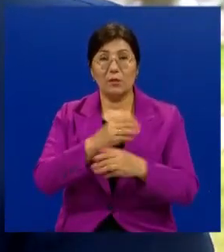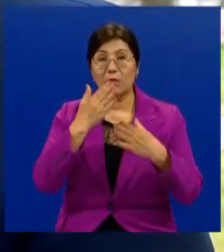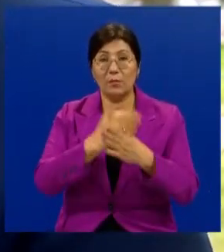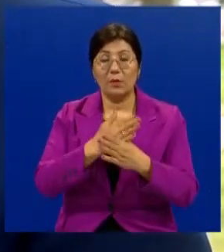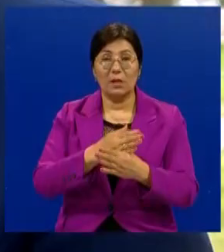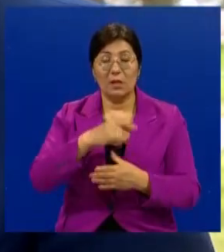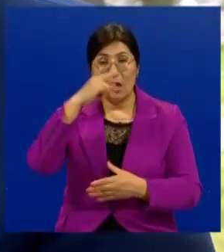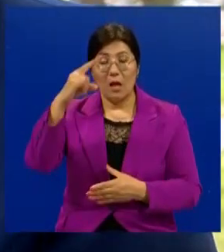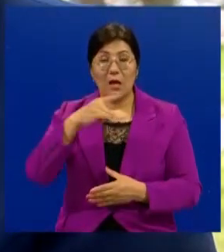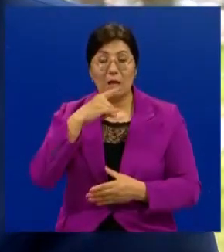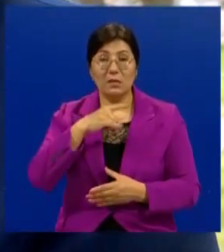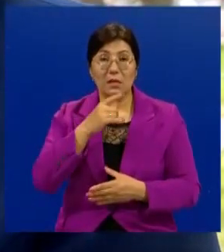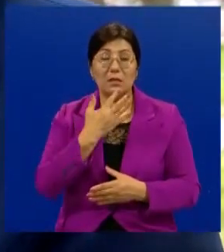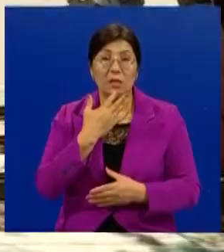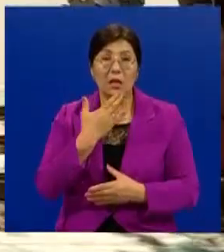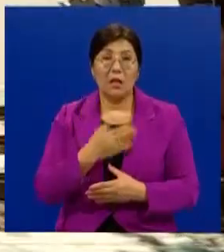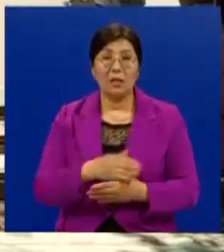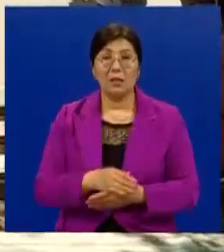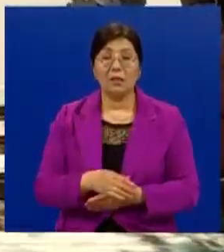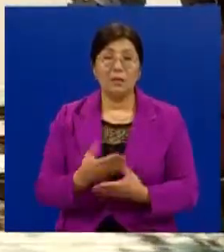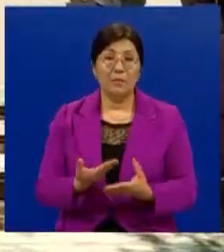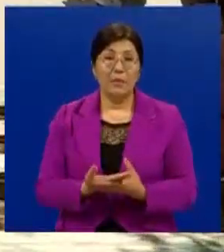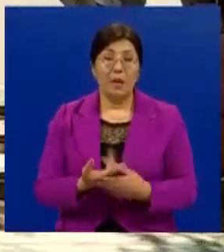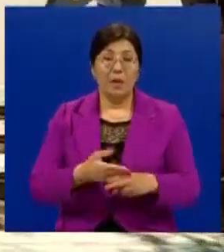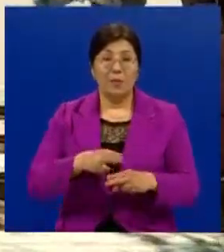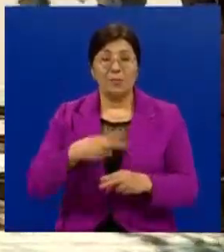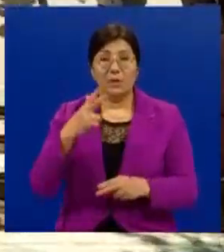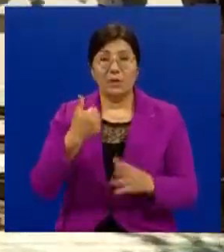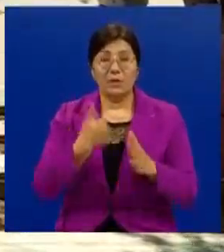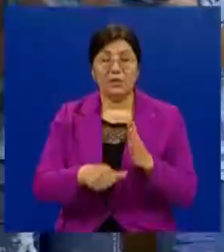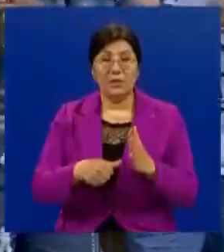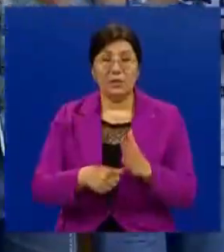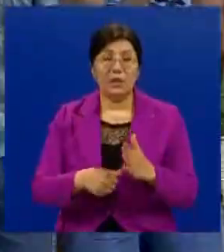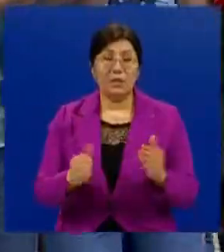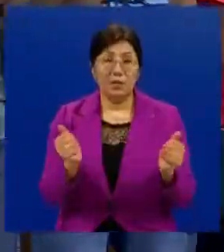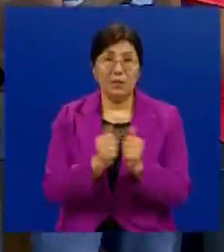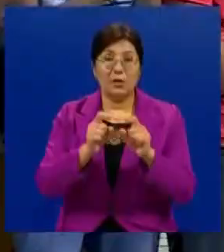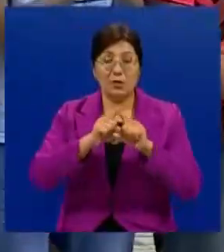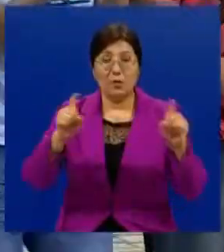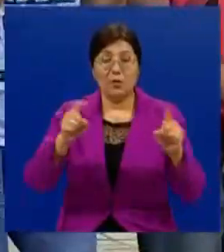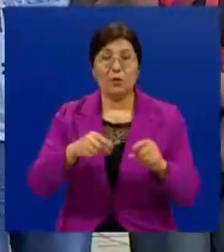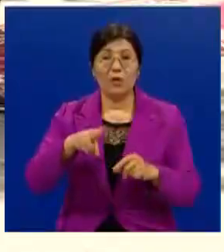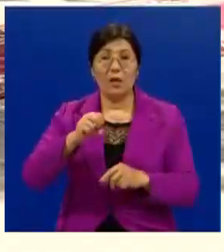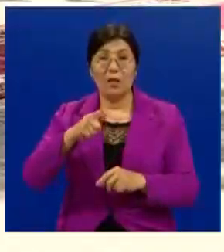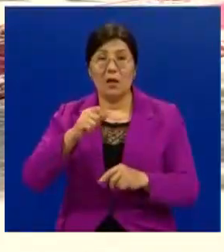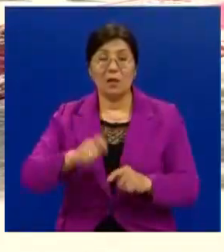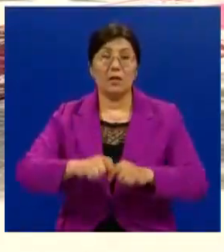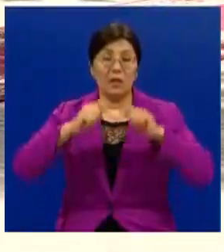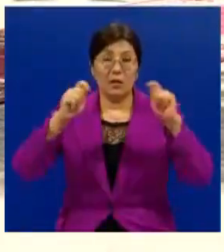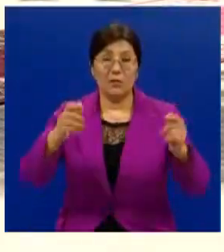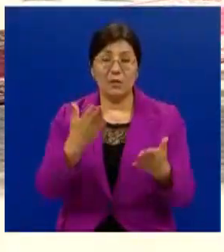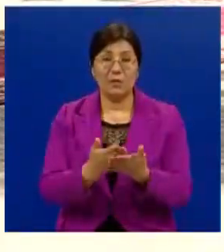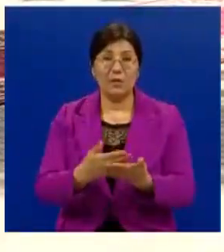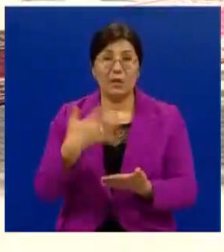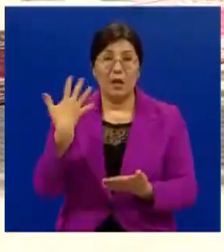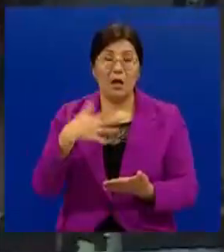«Казахстан Халкына» в лагере «Чайка». Также будут открыты 360 пришкольных лагерей и игровых площадок. В порядка 50